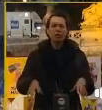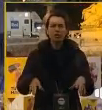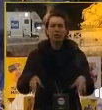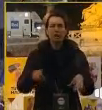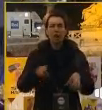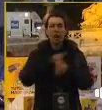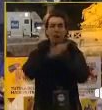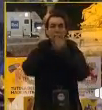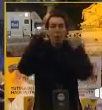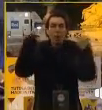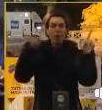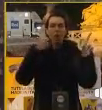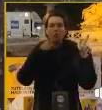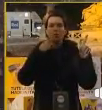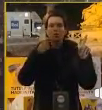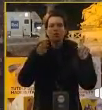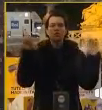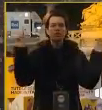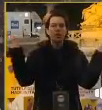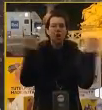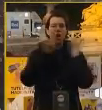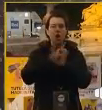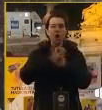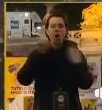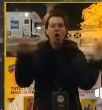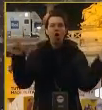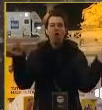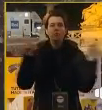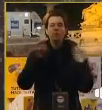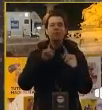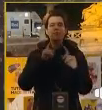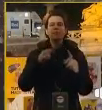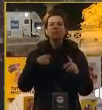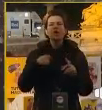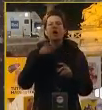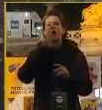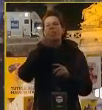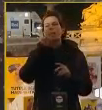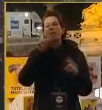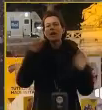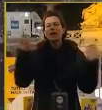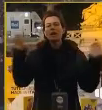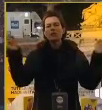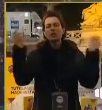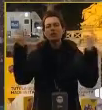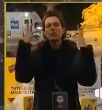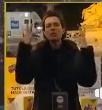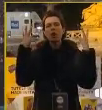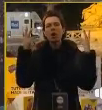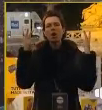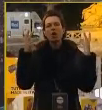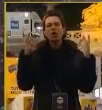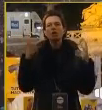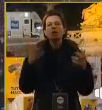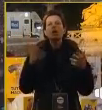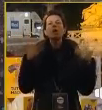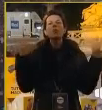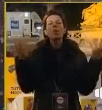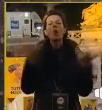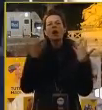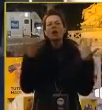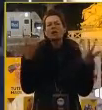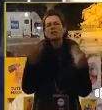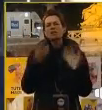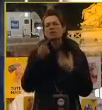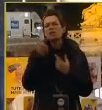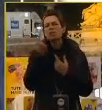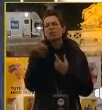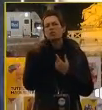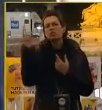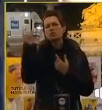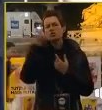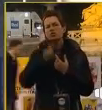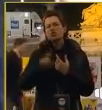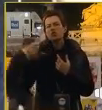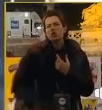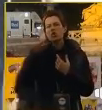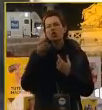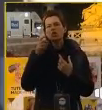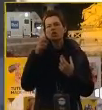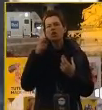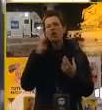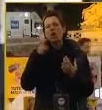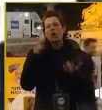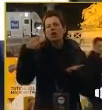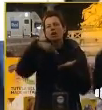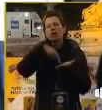però dobbiamo... Ho parlato di moda, può darsi che un giorno riprenderemo questa cosa. Adesso dobbiamo andare lì